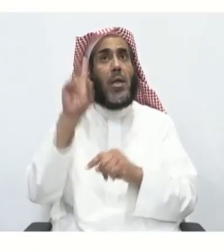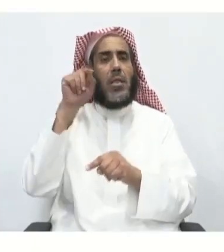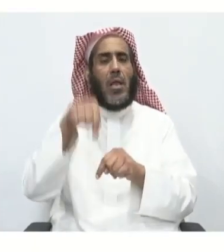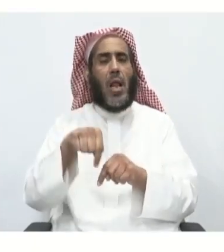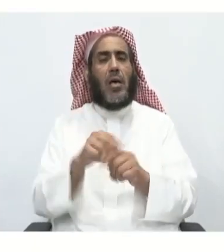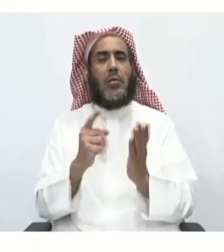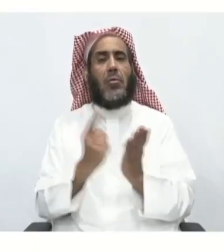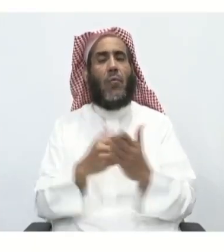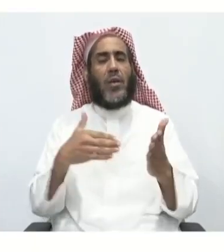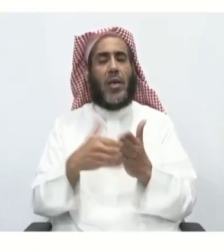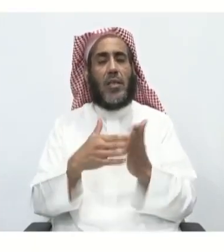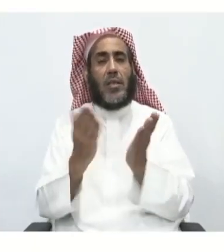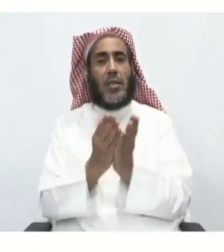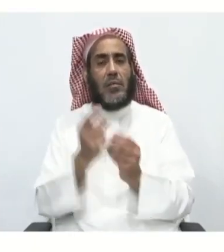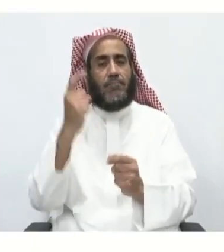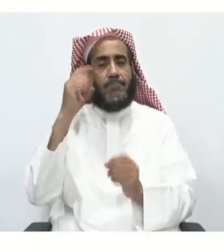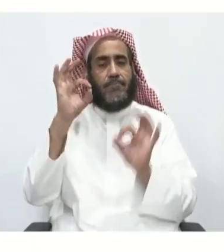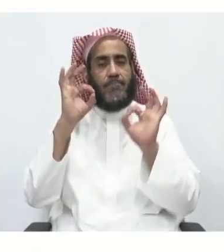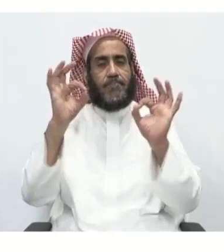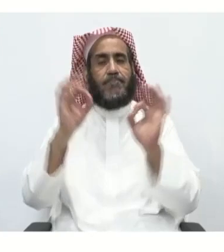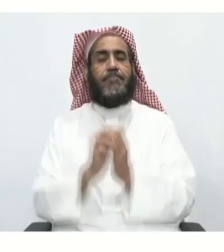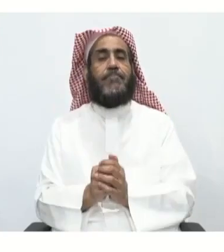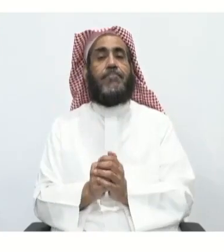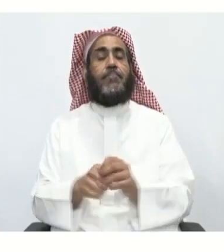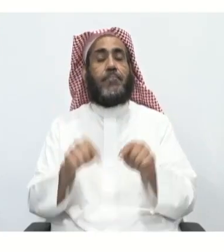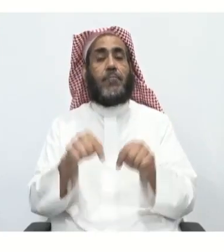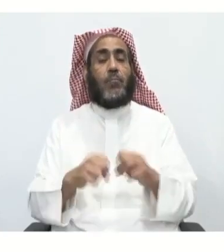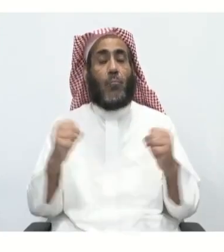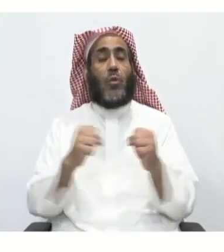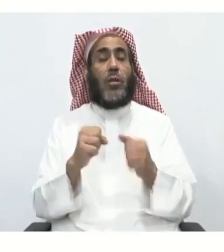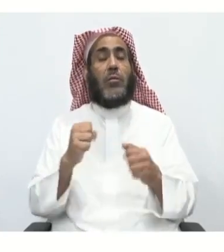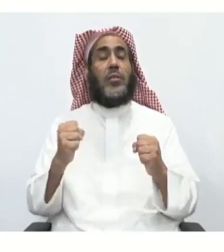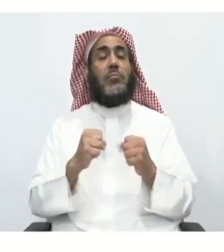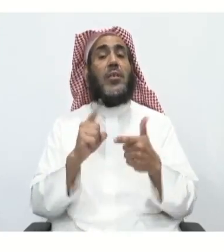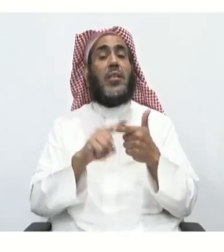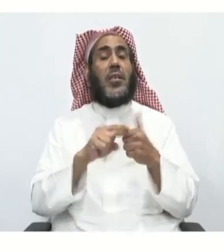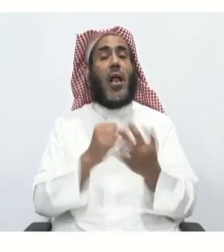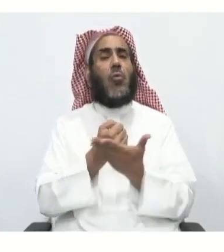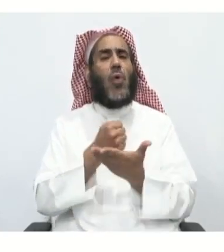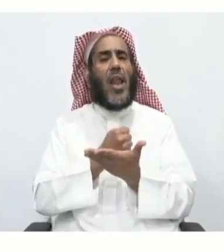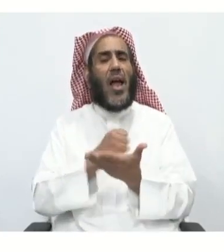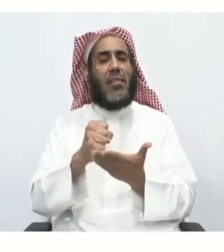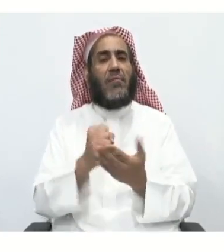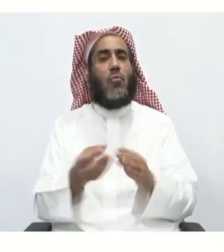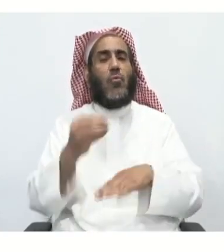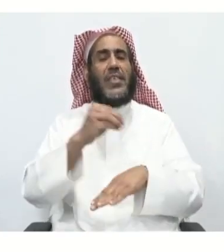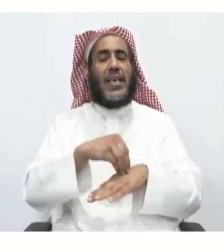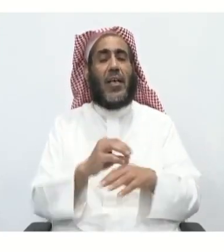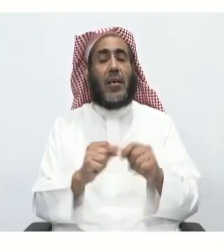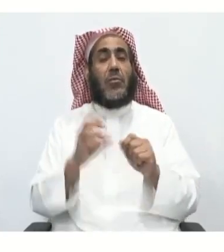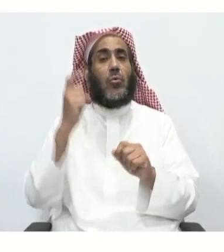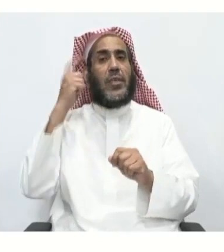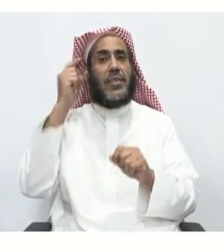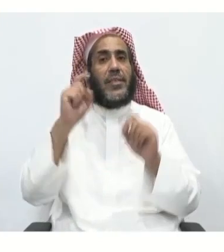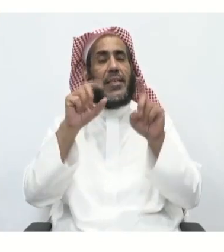قد اتقنتها في نهايه هذه الوحده في الوحده التدريبيه الثانيه الحذف والزياده هذا هو رابط الدرس الرقمي هذا هو